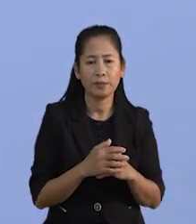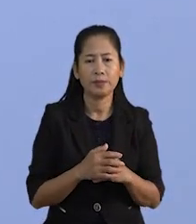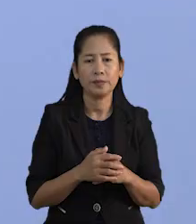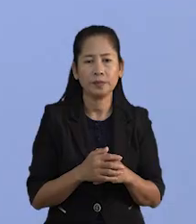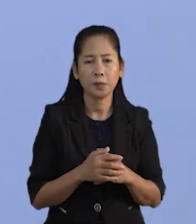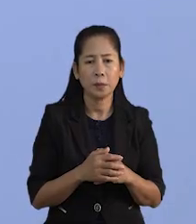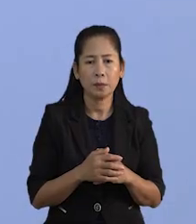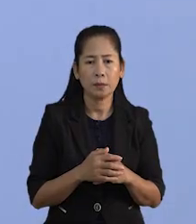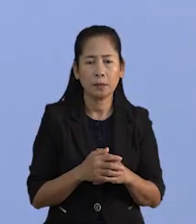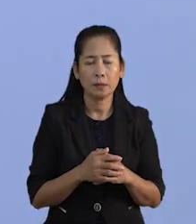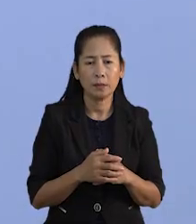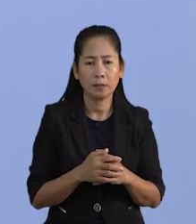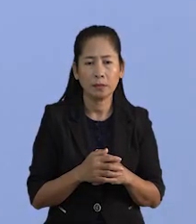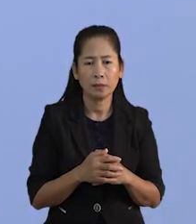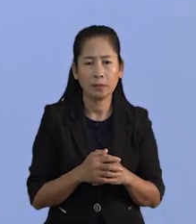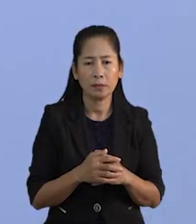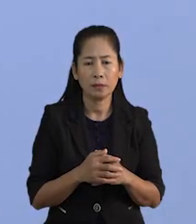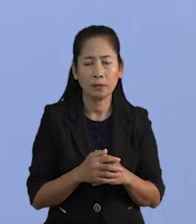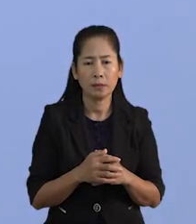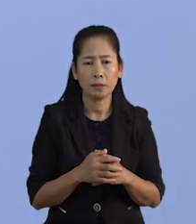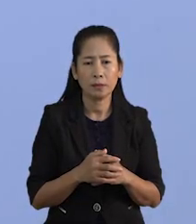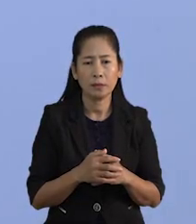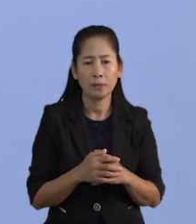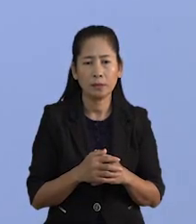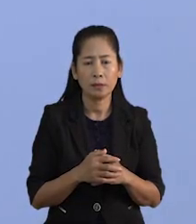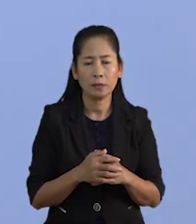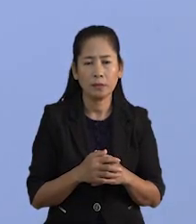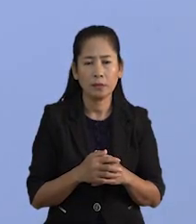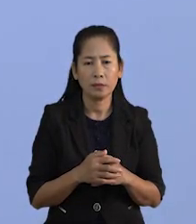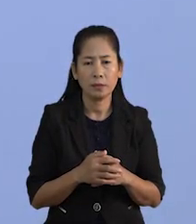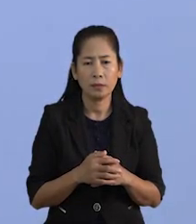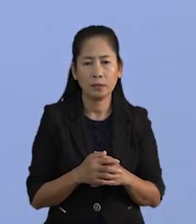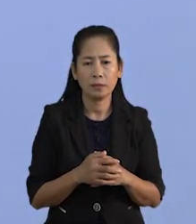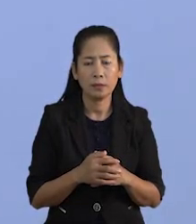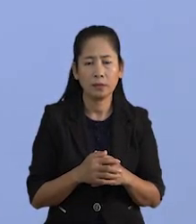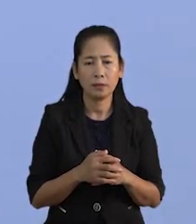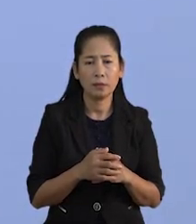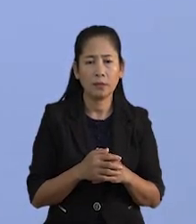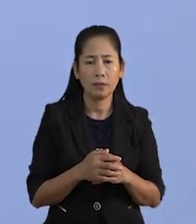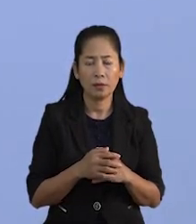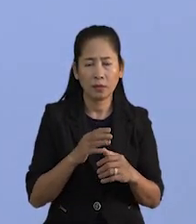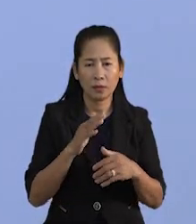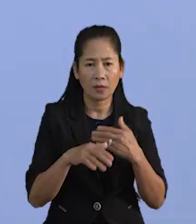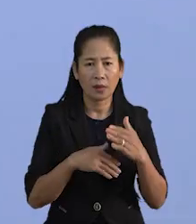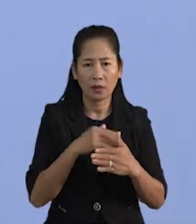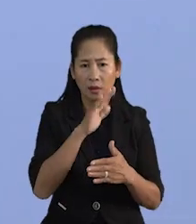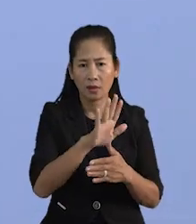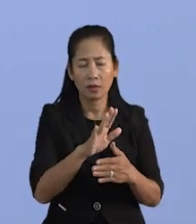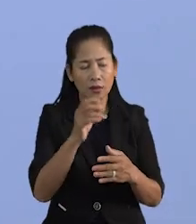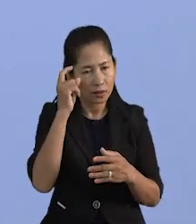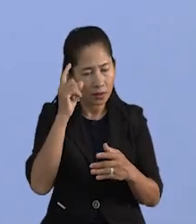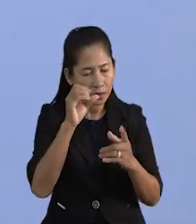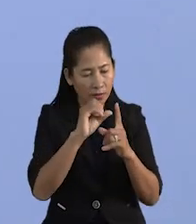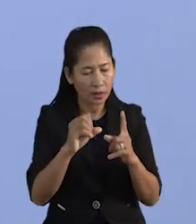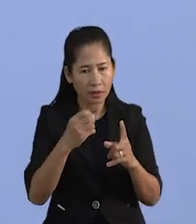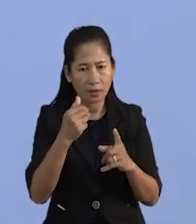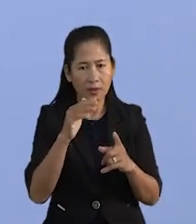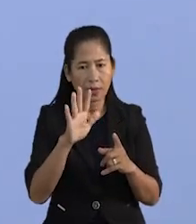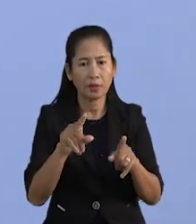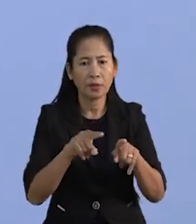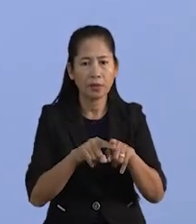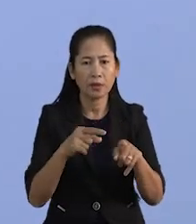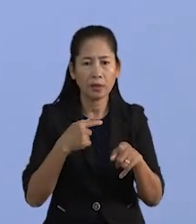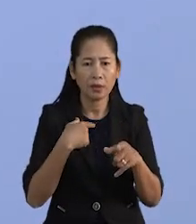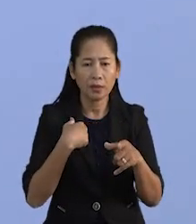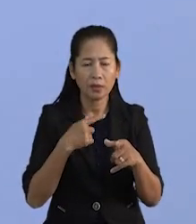បាទណាលេខរៀងទី5បាទអញ្ចឹងកូនទាំងអស់គ្នាតើយកលបាស់លេខរៀងទី5ដោយលោកគ្រូ